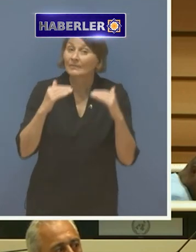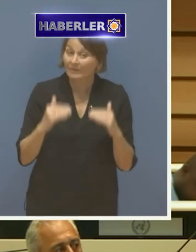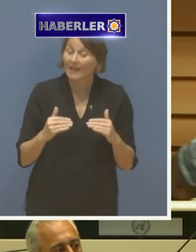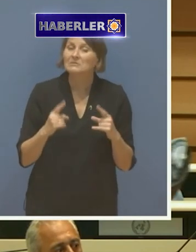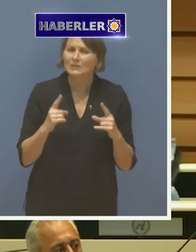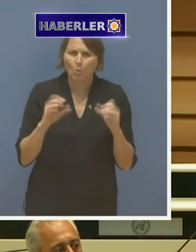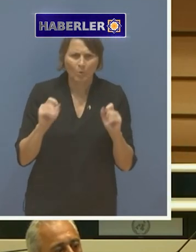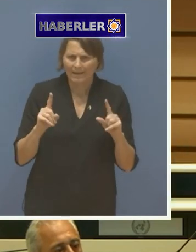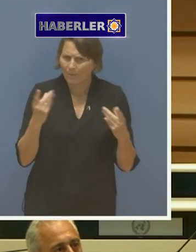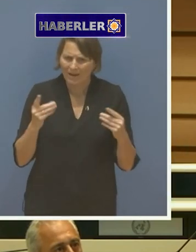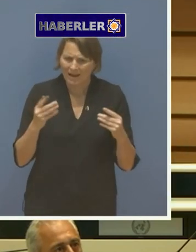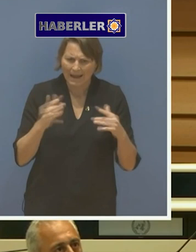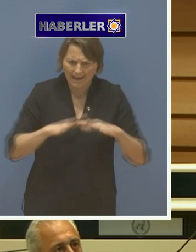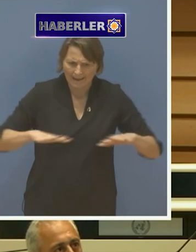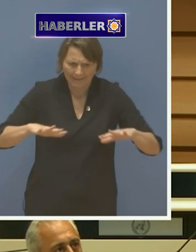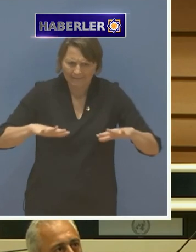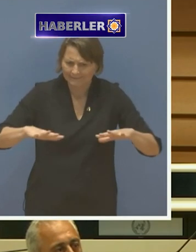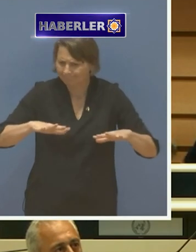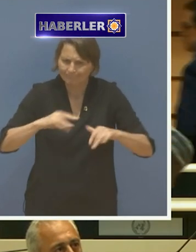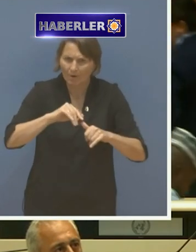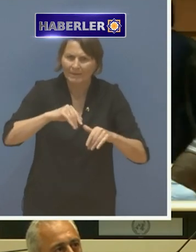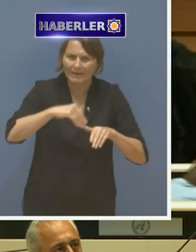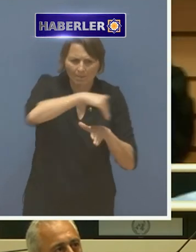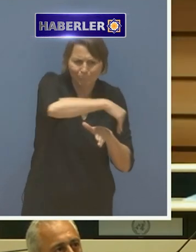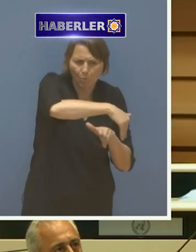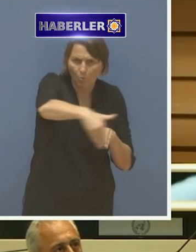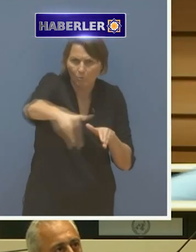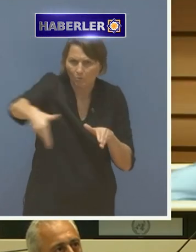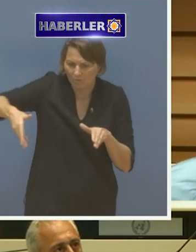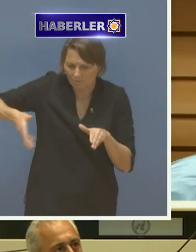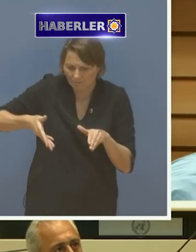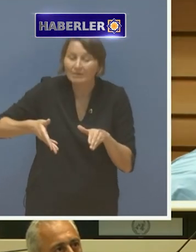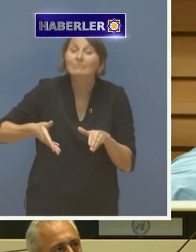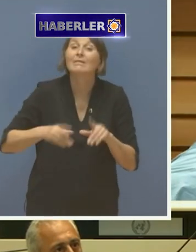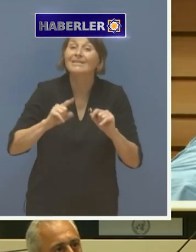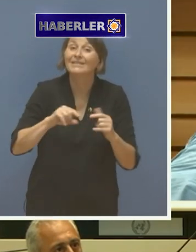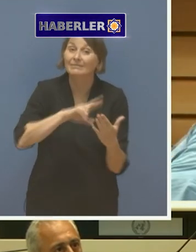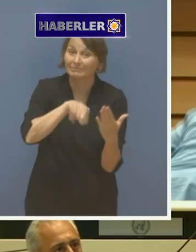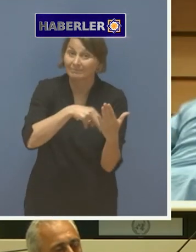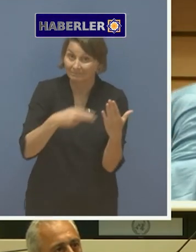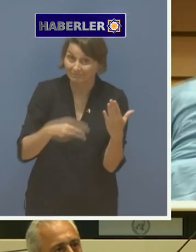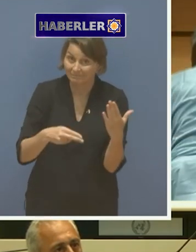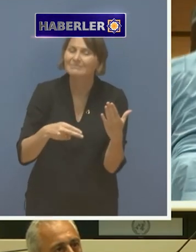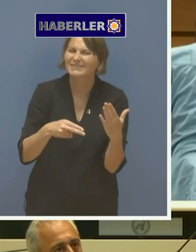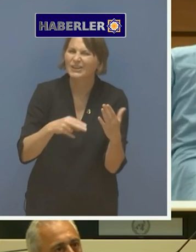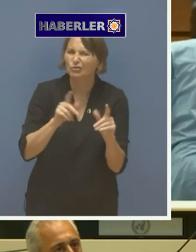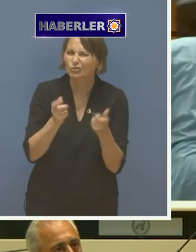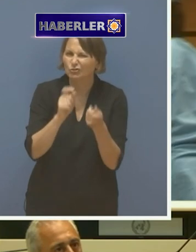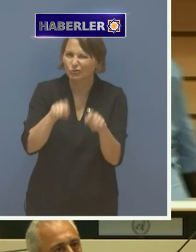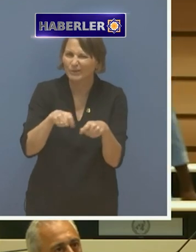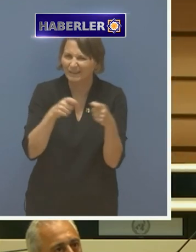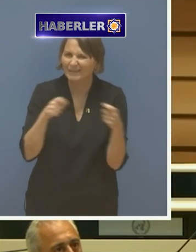antlaşmayı 24 Haziran 2016 yılında onaylamıştır. Ermenilere yönelik soykırımı Armenosidi takip